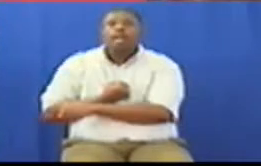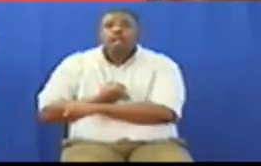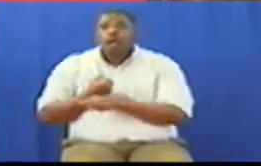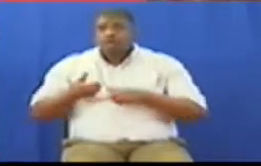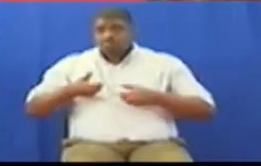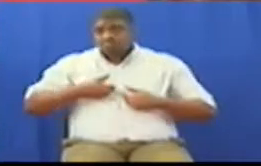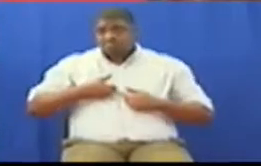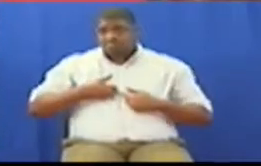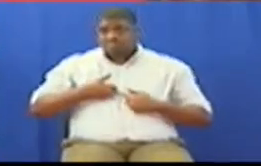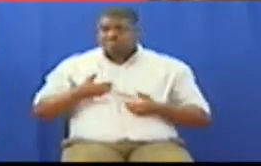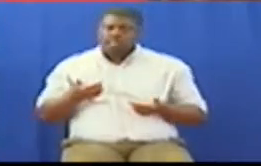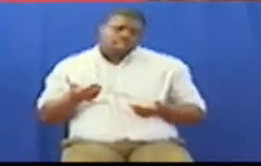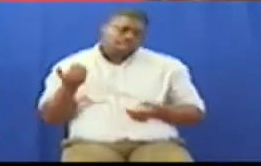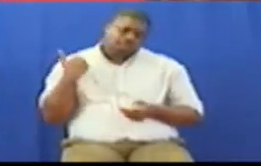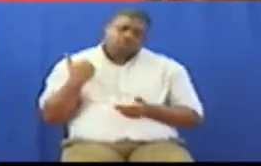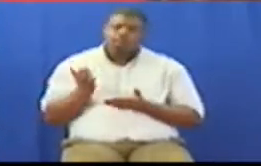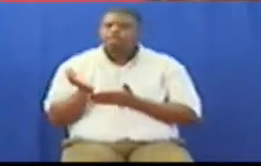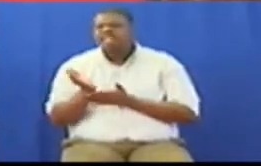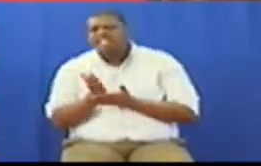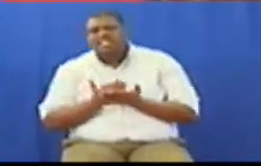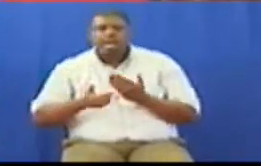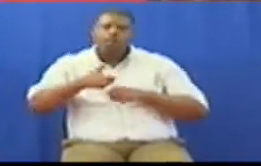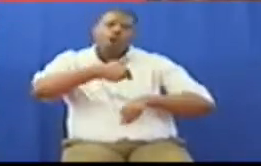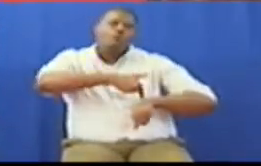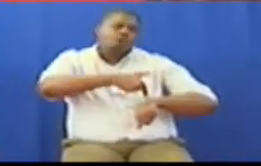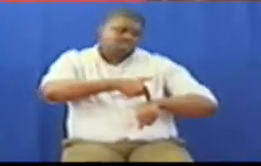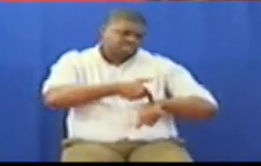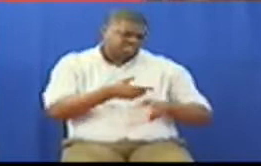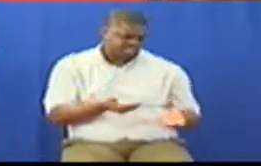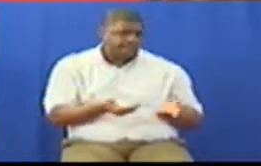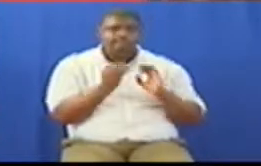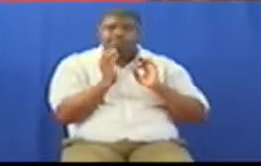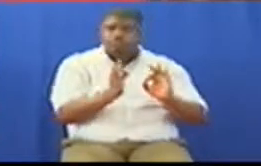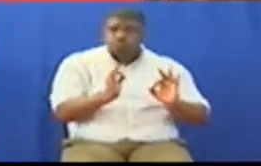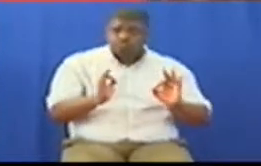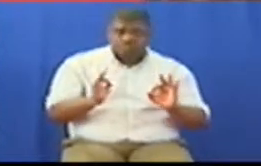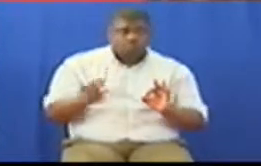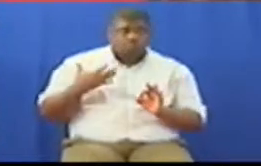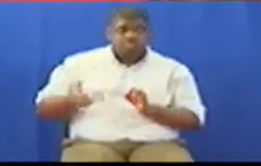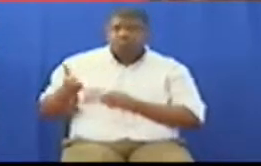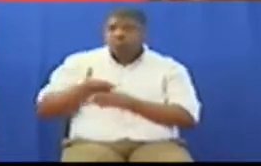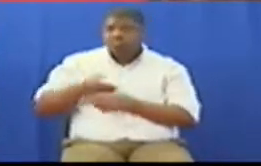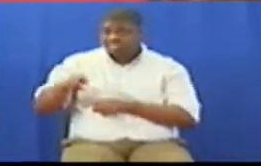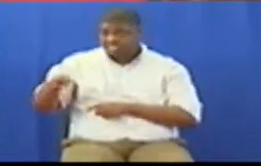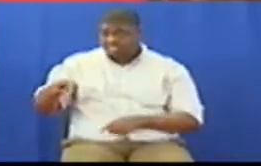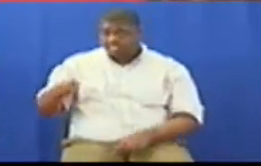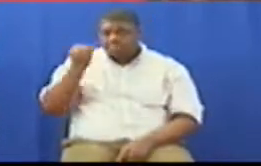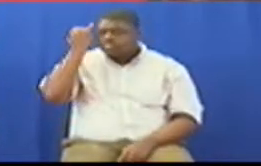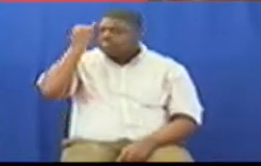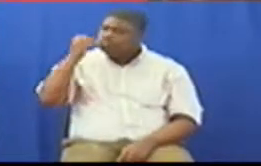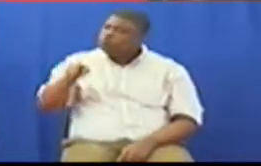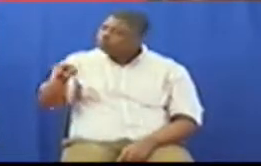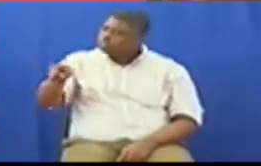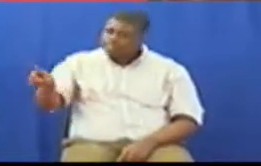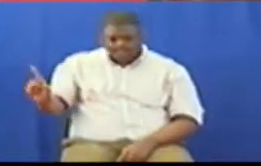naambiwa ni some hours. Kwa hiyo ni vizuri waziri mhusika, kwanza nakushauri sana